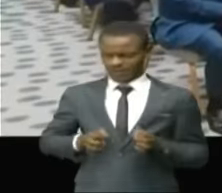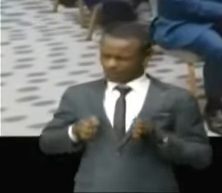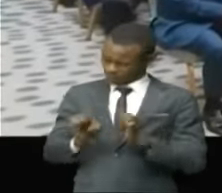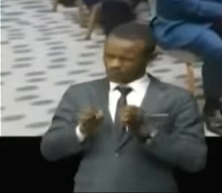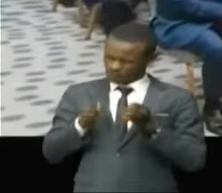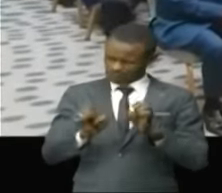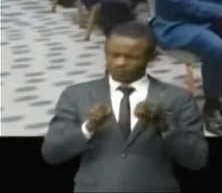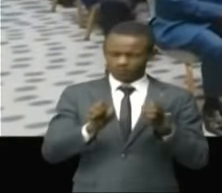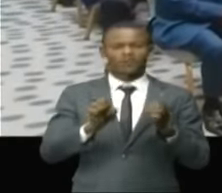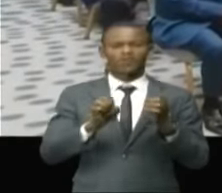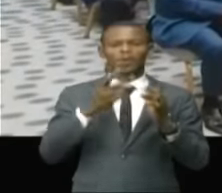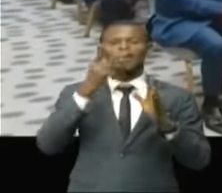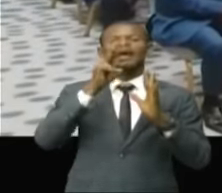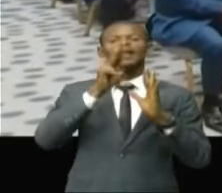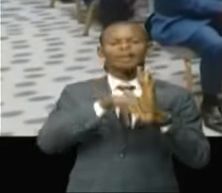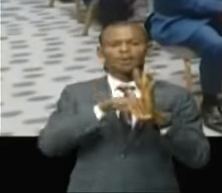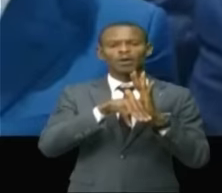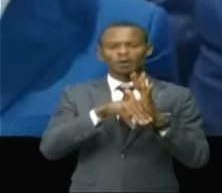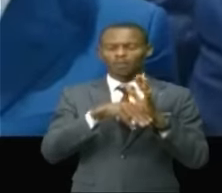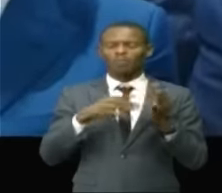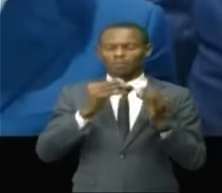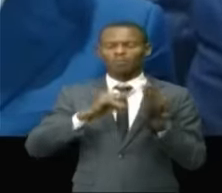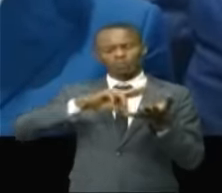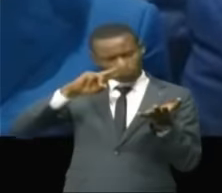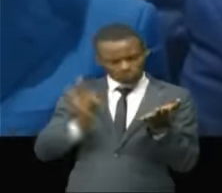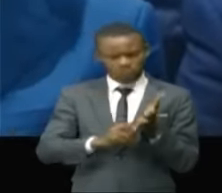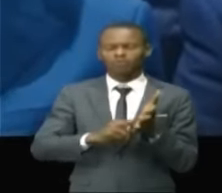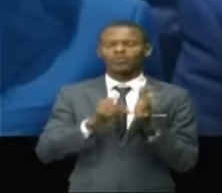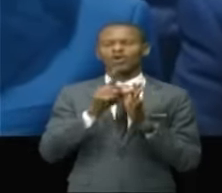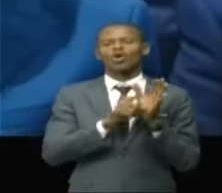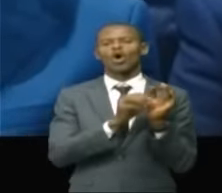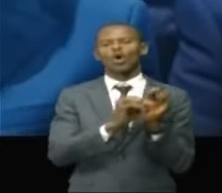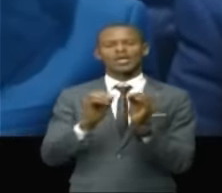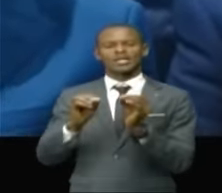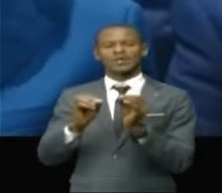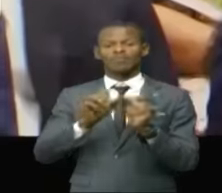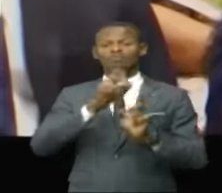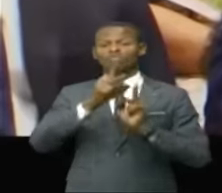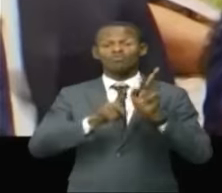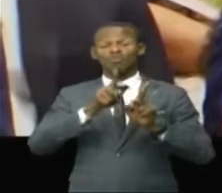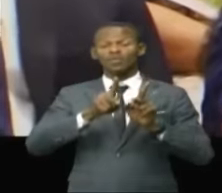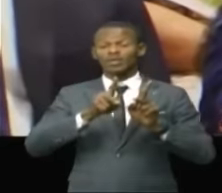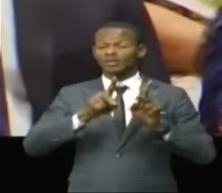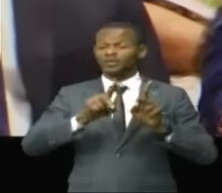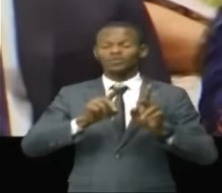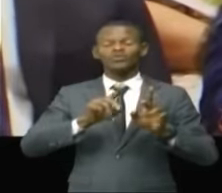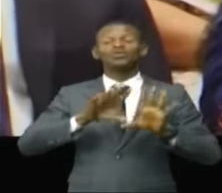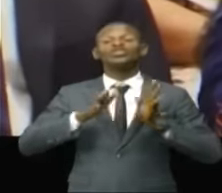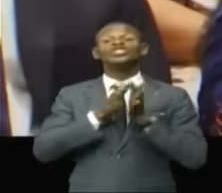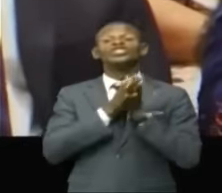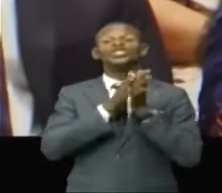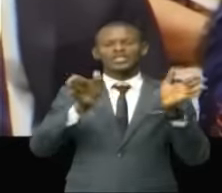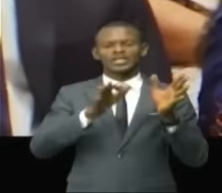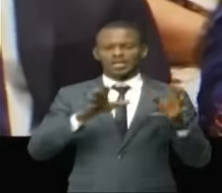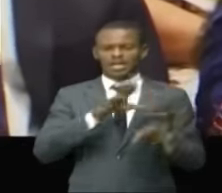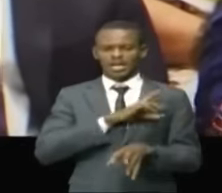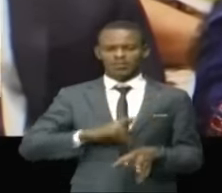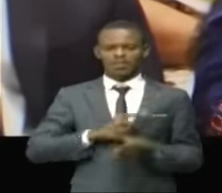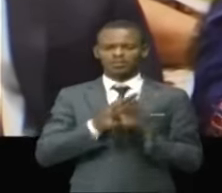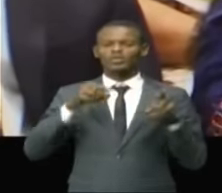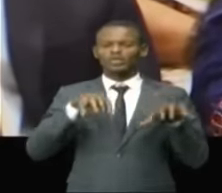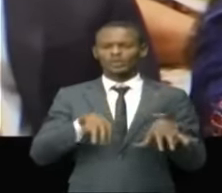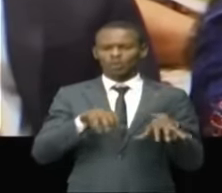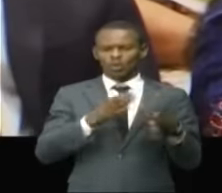cet effet, le 13% de la population générale de la République démocratique du Congo, que composent les personnes